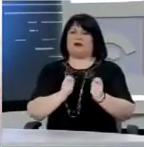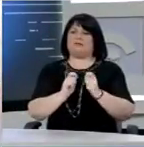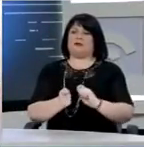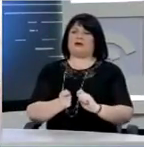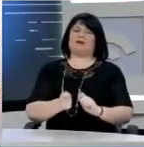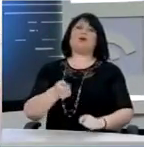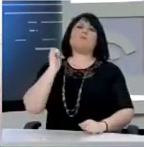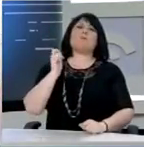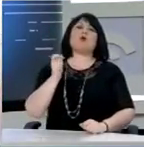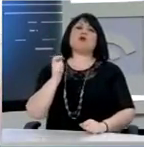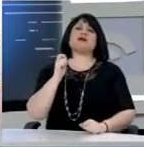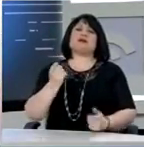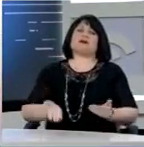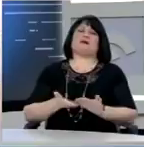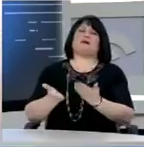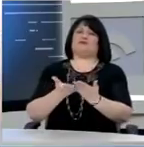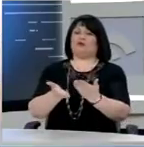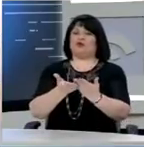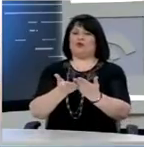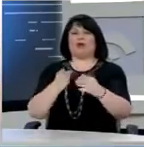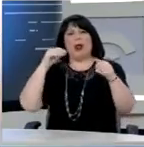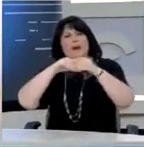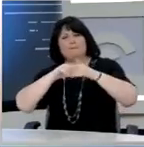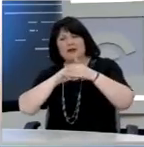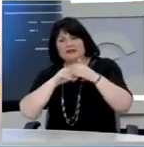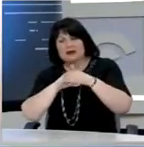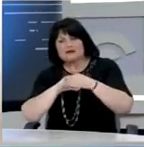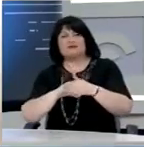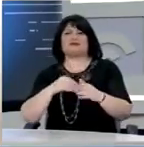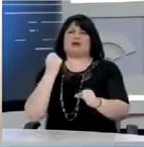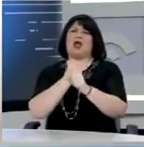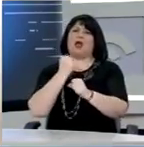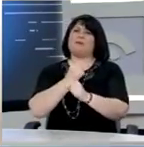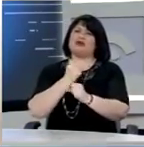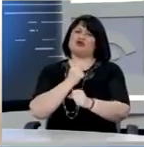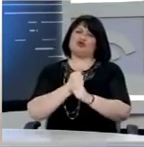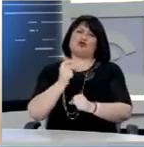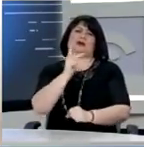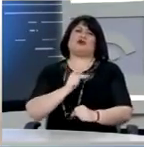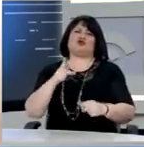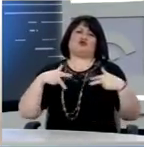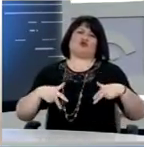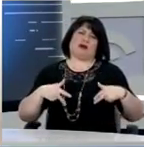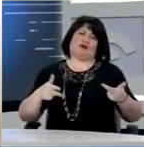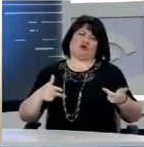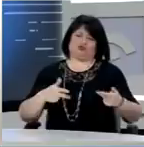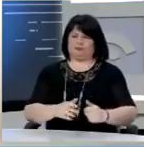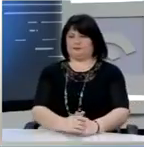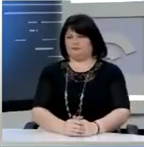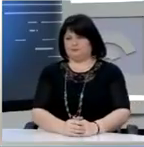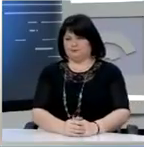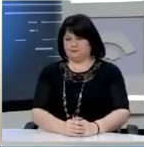πολιτικές για τη στήριξη των επενδύσεων, της απασχόλησης και του κοινωνικού κράτους.